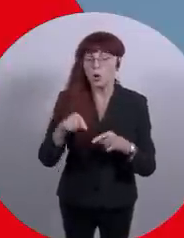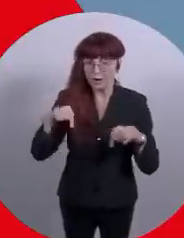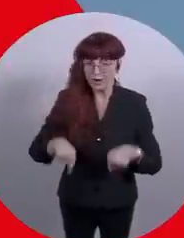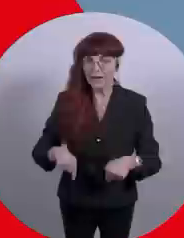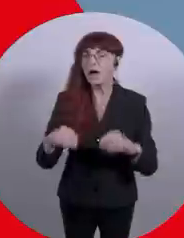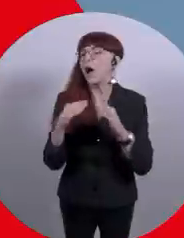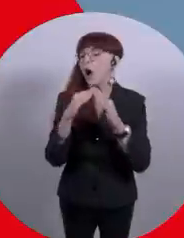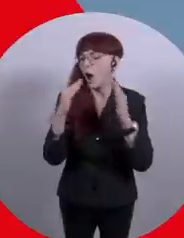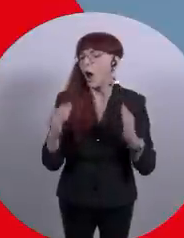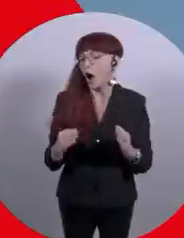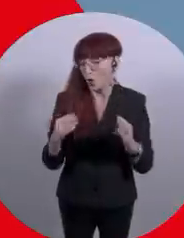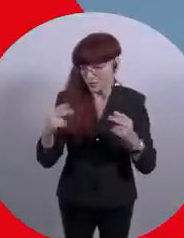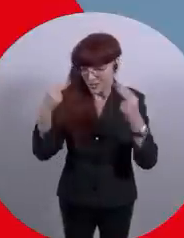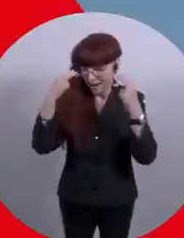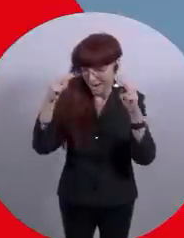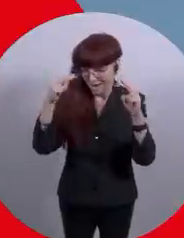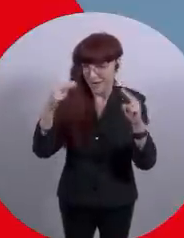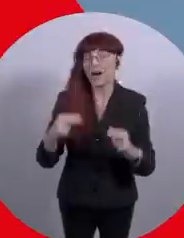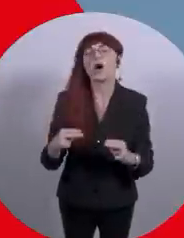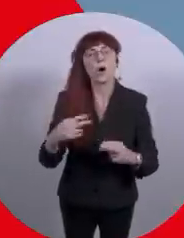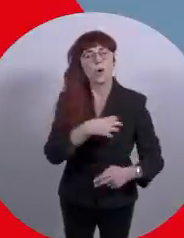lugar herzlich willkommen